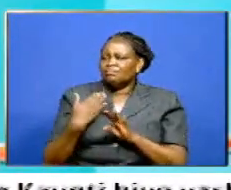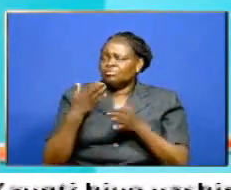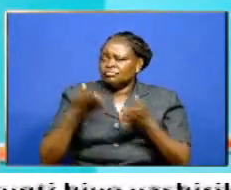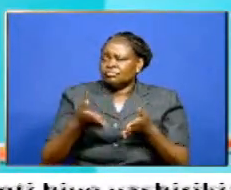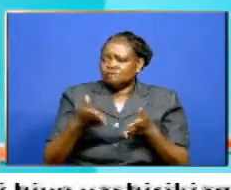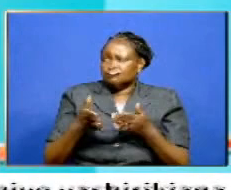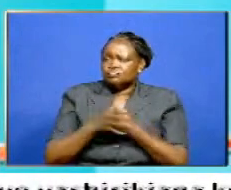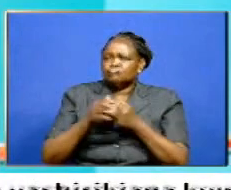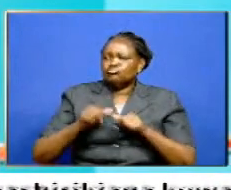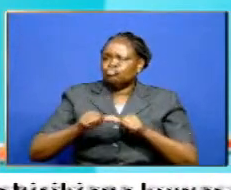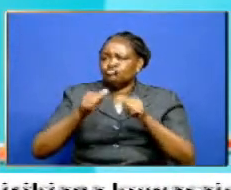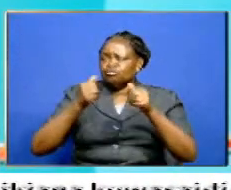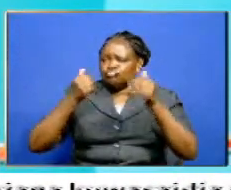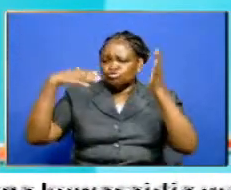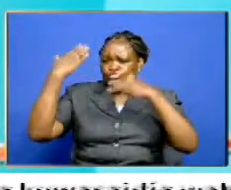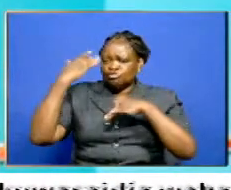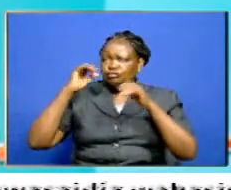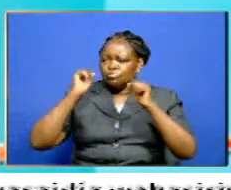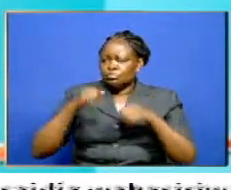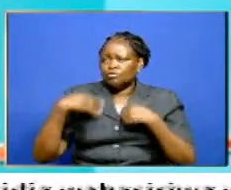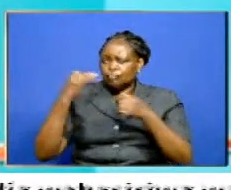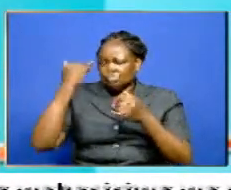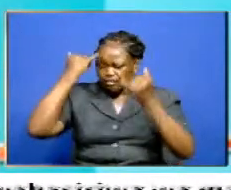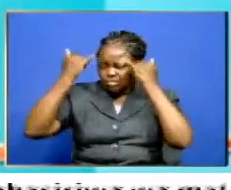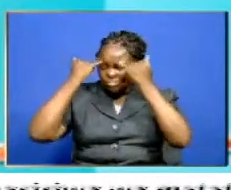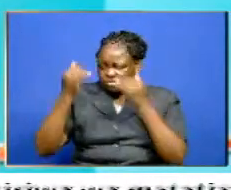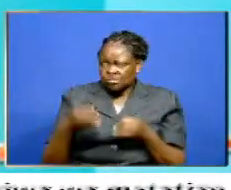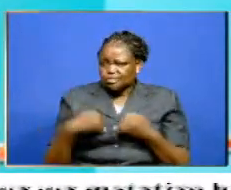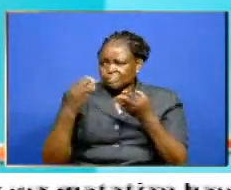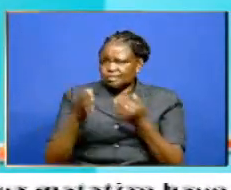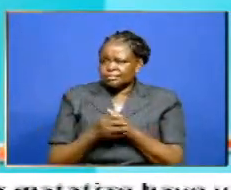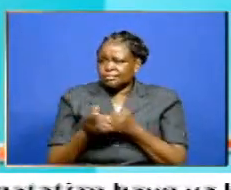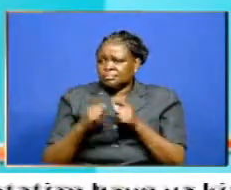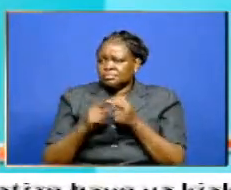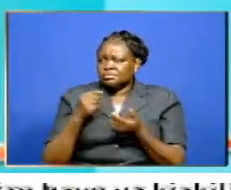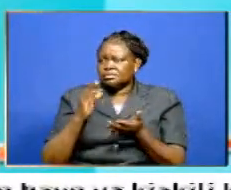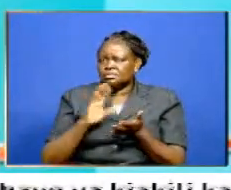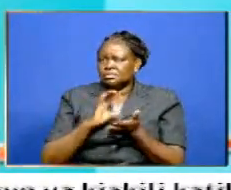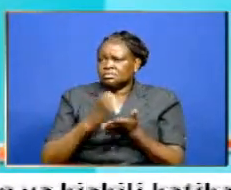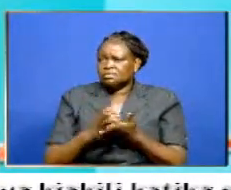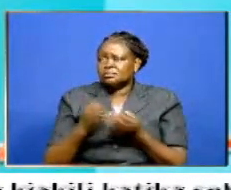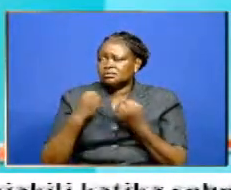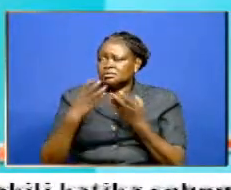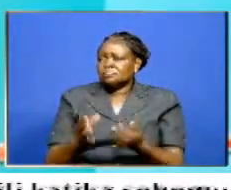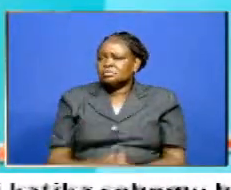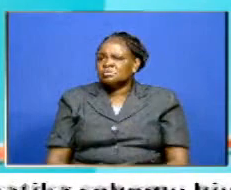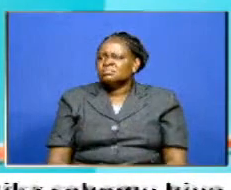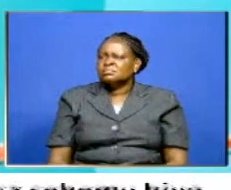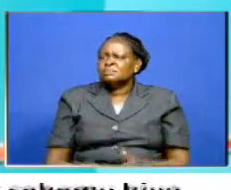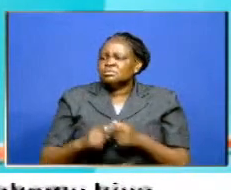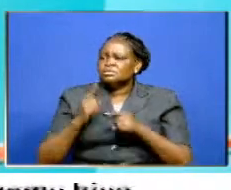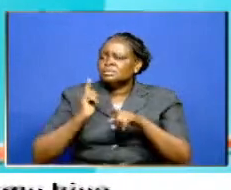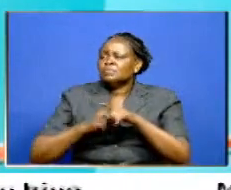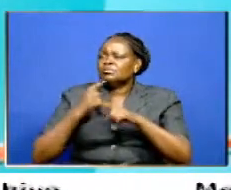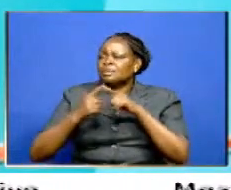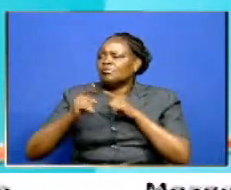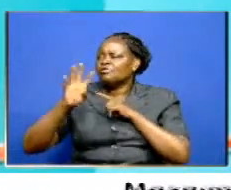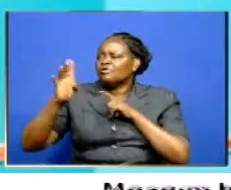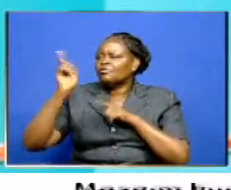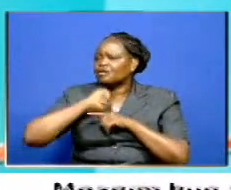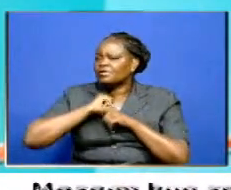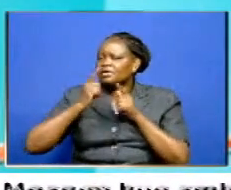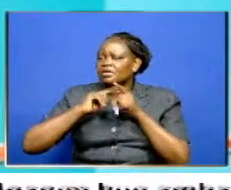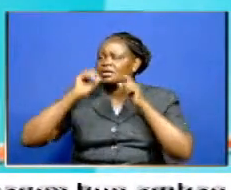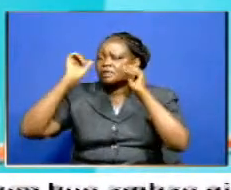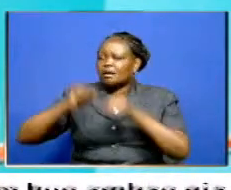vyuo vikuu, wanaweza pale na wakapeana ideas zao na kuweza kuwa funded, na by the time the 4-year period is elapsing